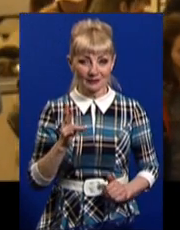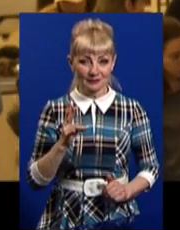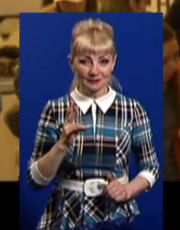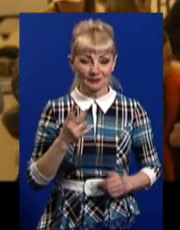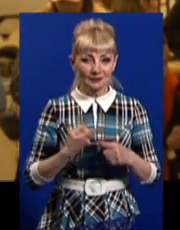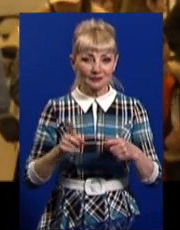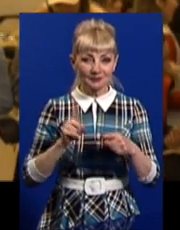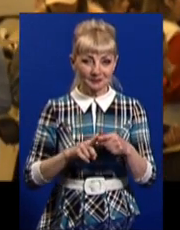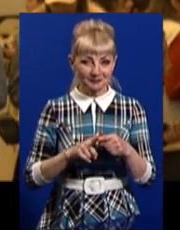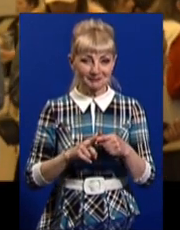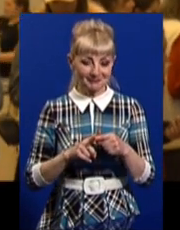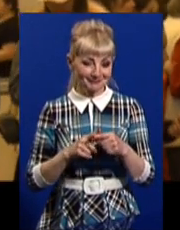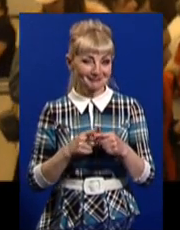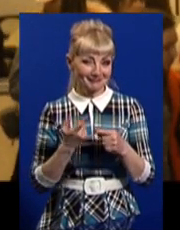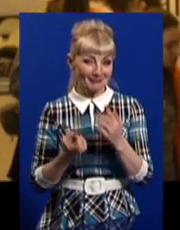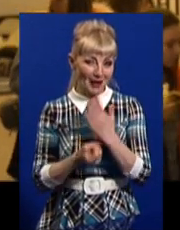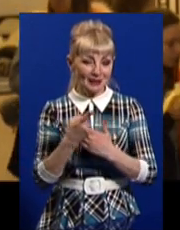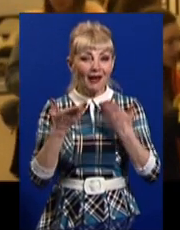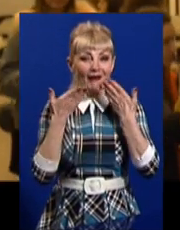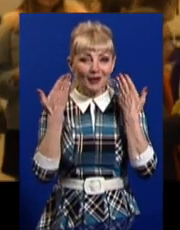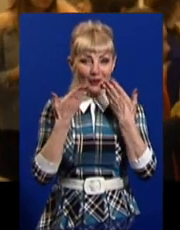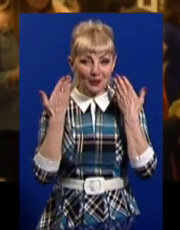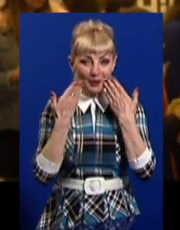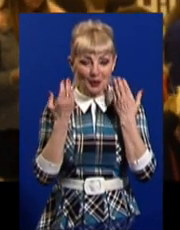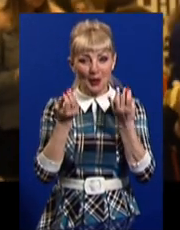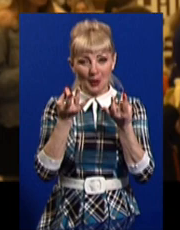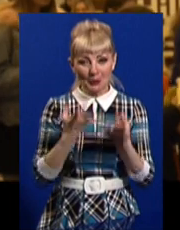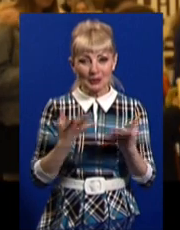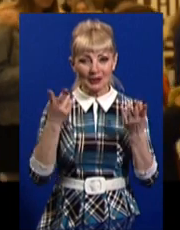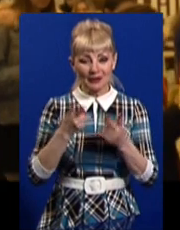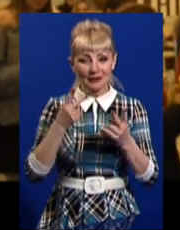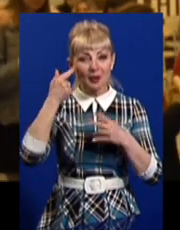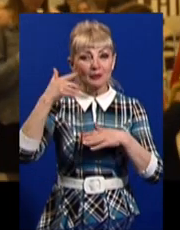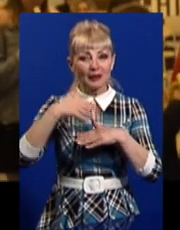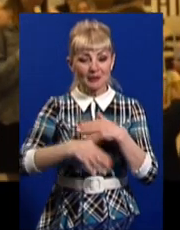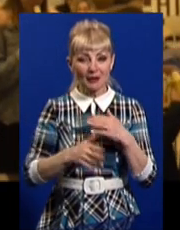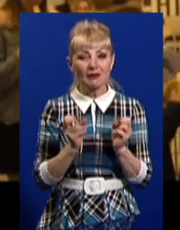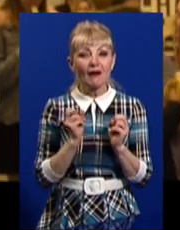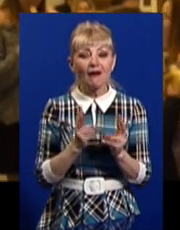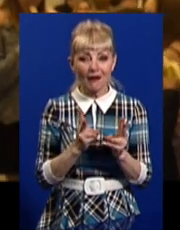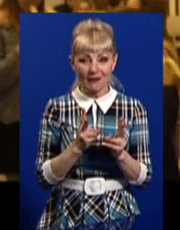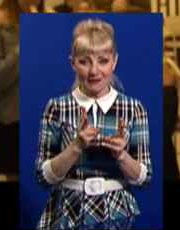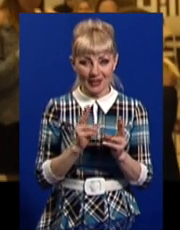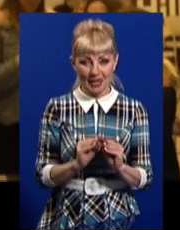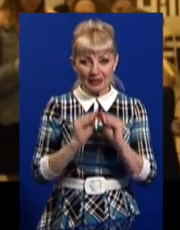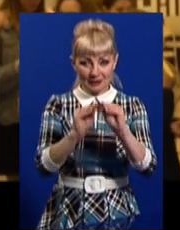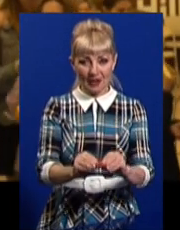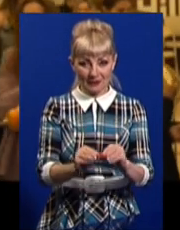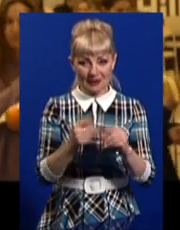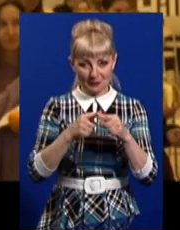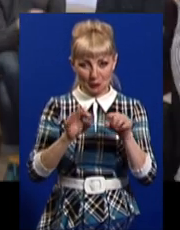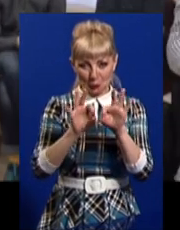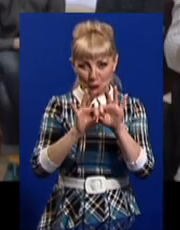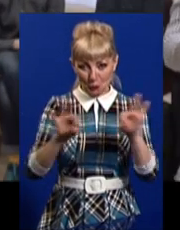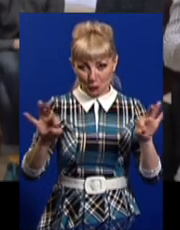Це виявилося дуже легким, в принципі, просто треба розуміти принцип того, як ставляться трубки і